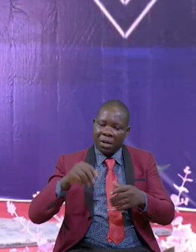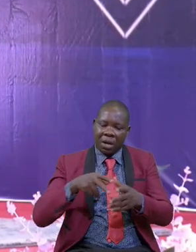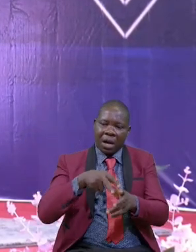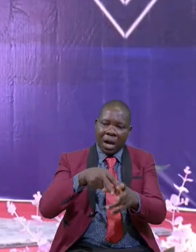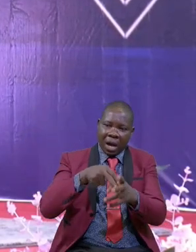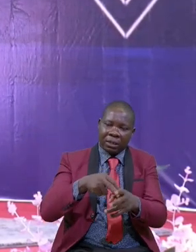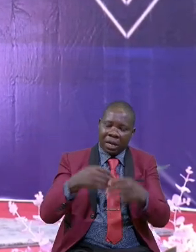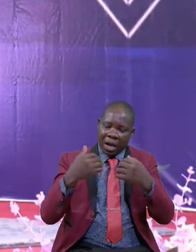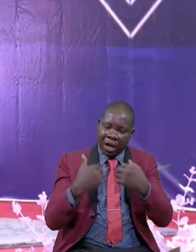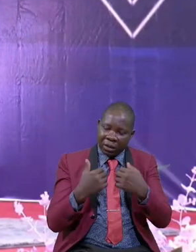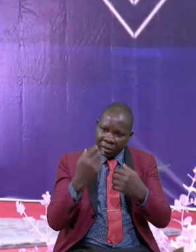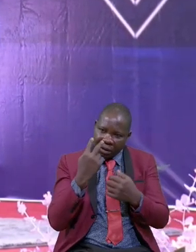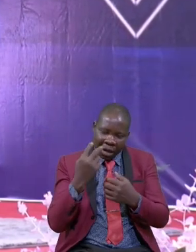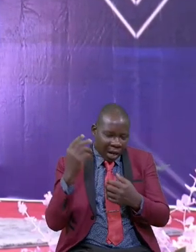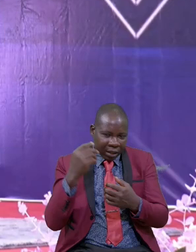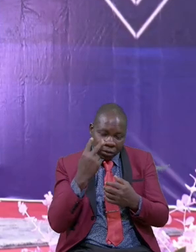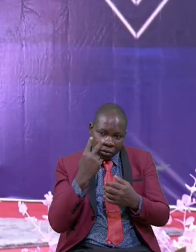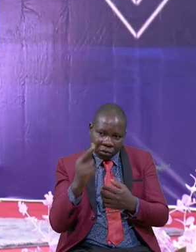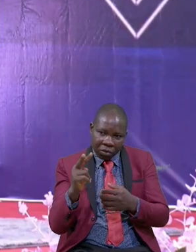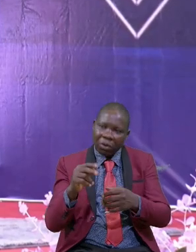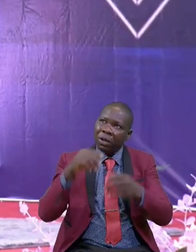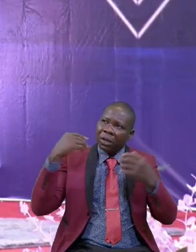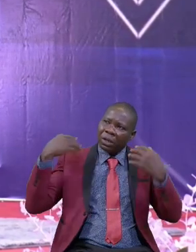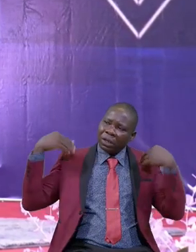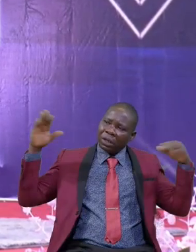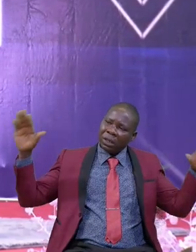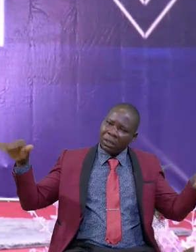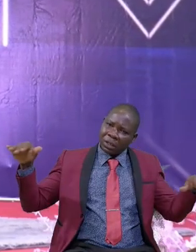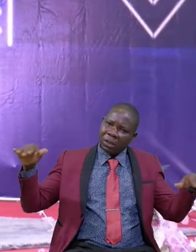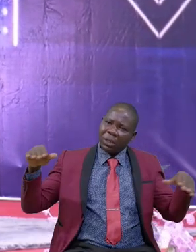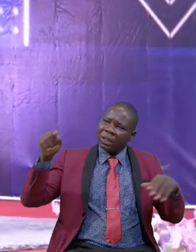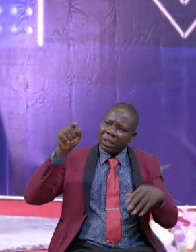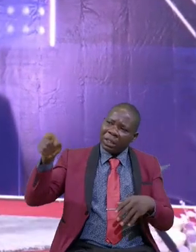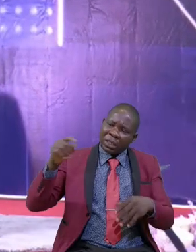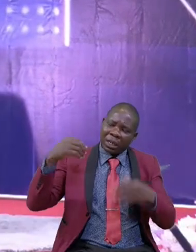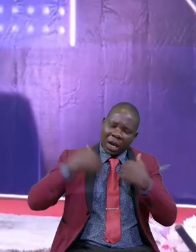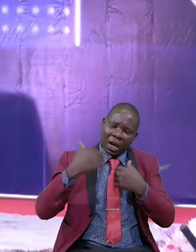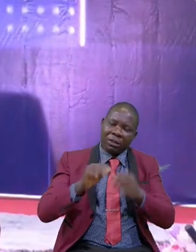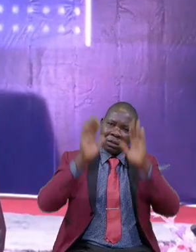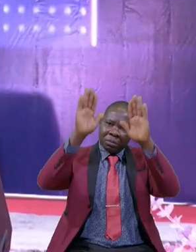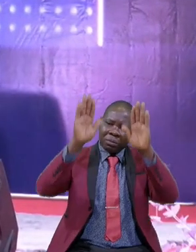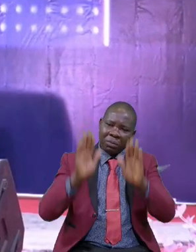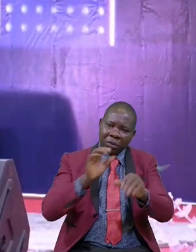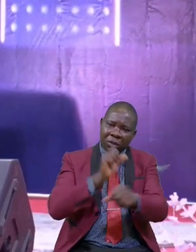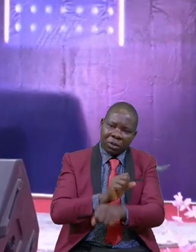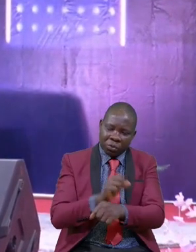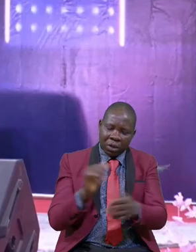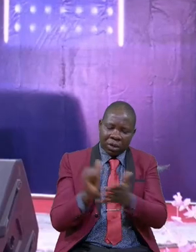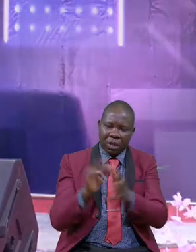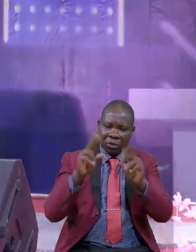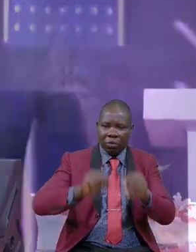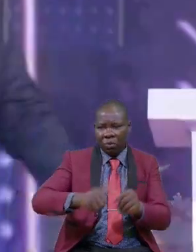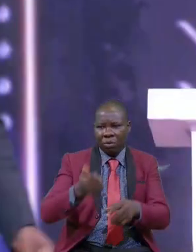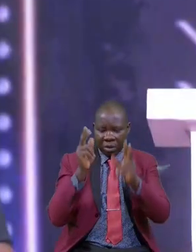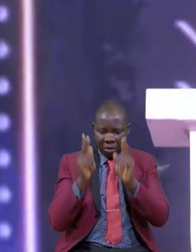other person que personne d'autre n'avait. As he rode on speaking his language and